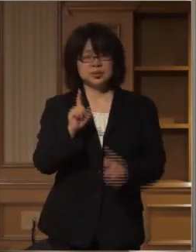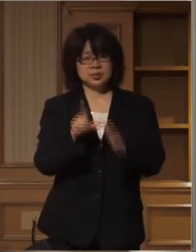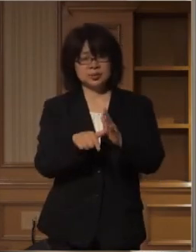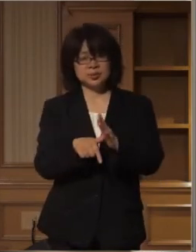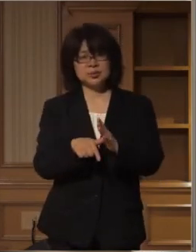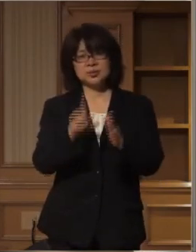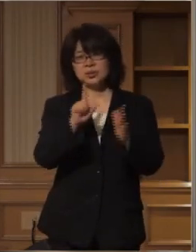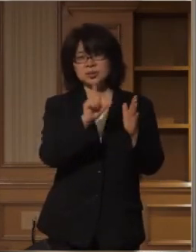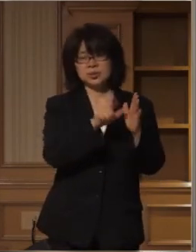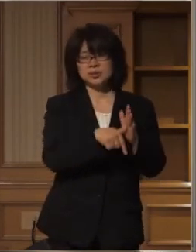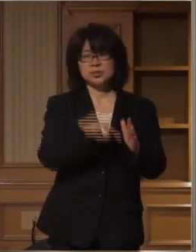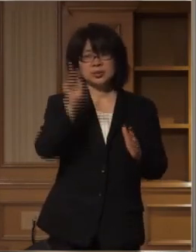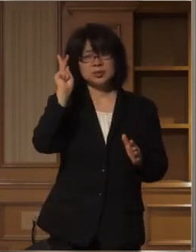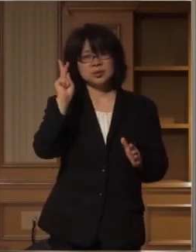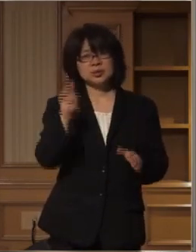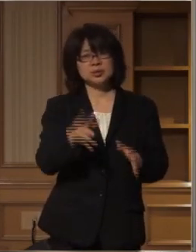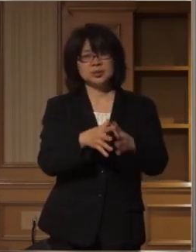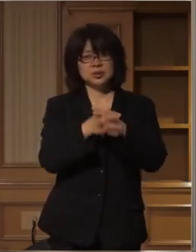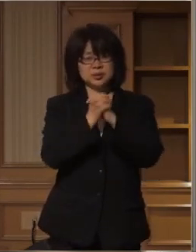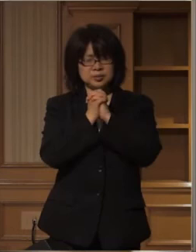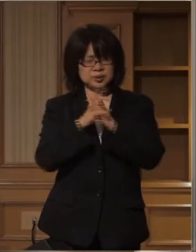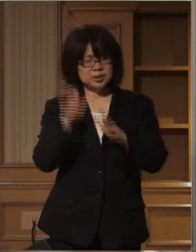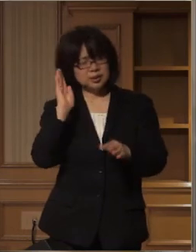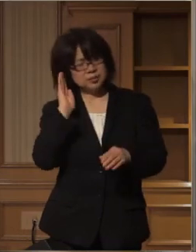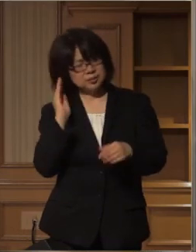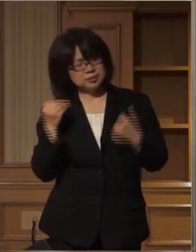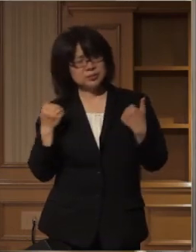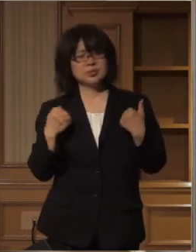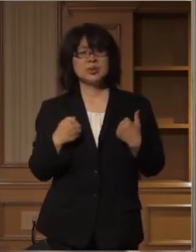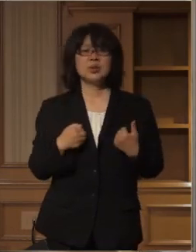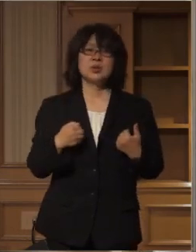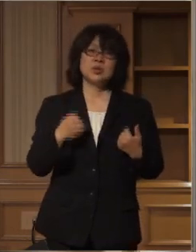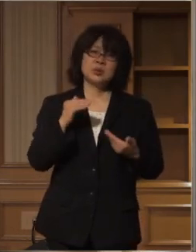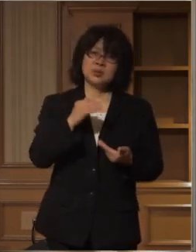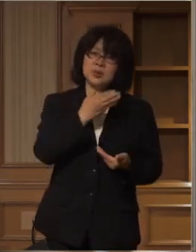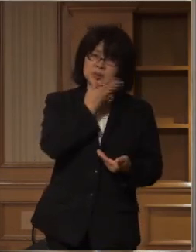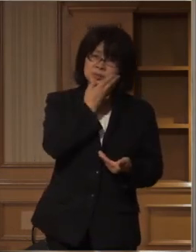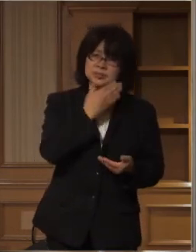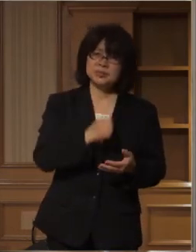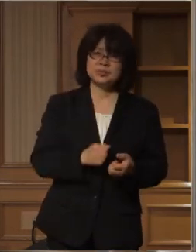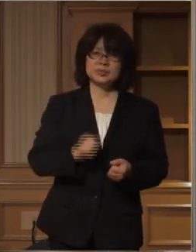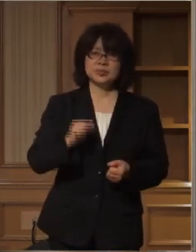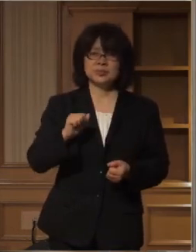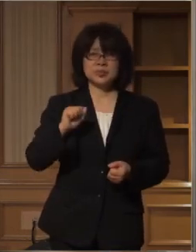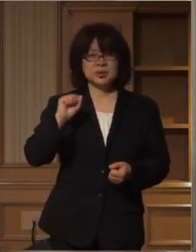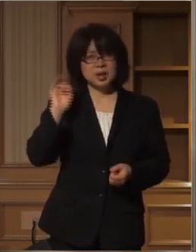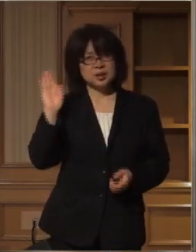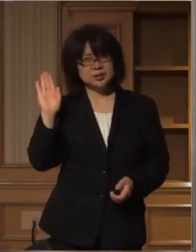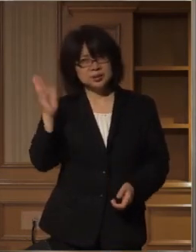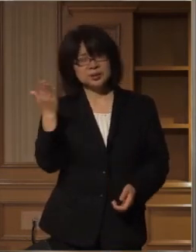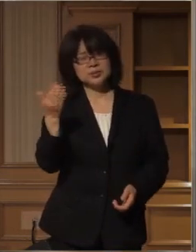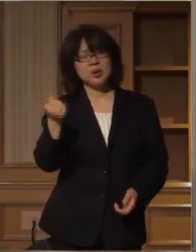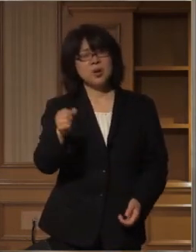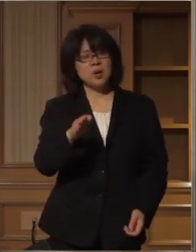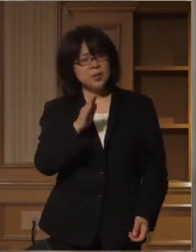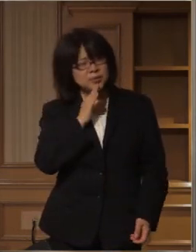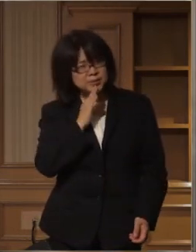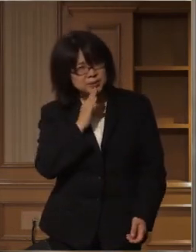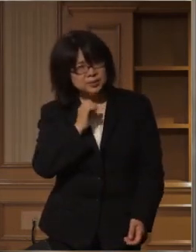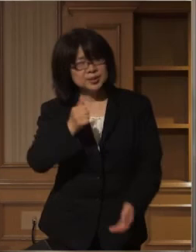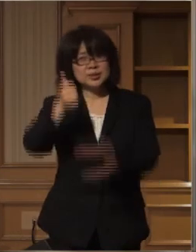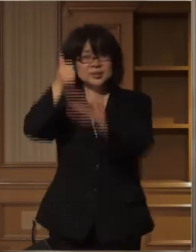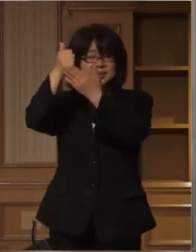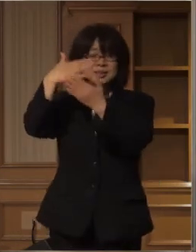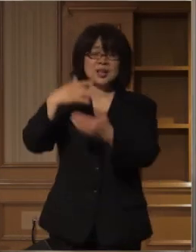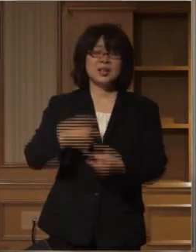ども、神が確かに語られているならば、さっき見ましたように神のなさることはすべて時にかなって美しいという